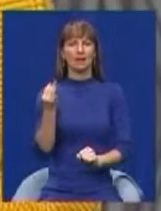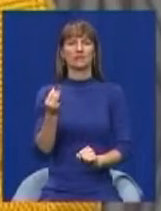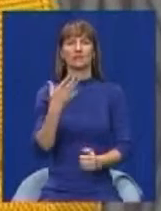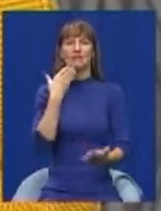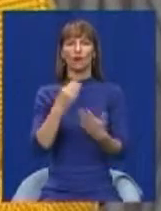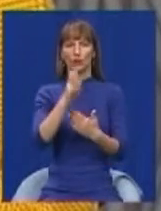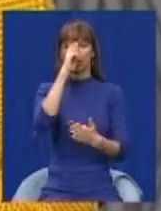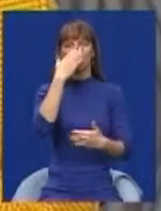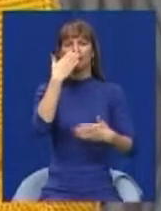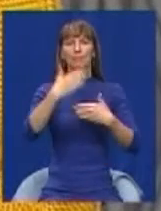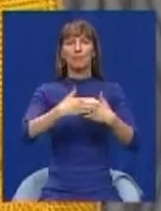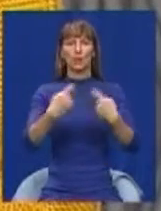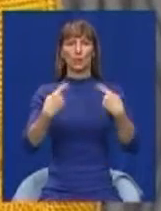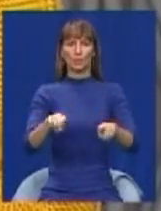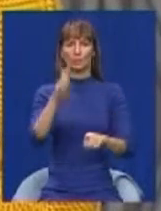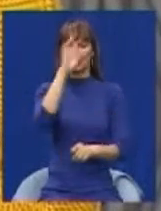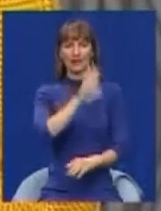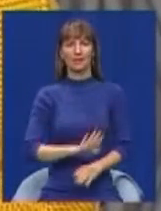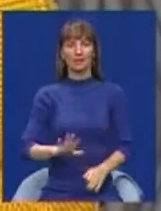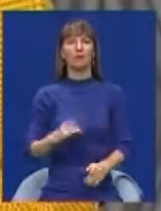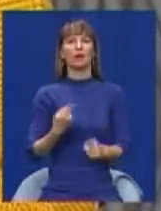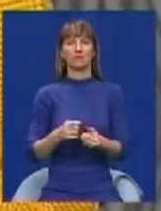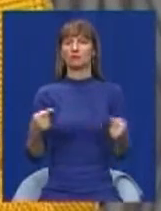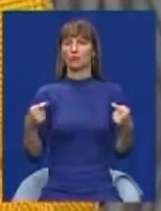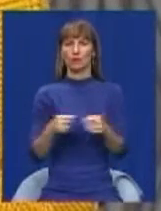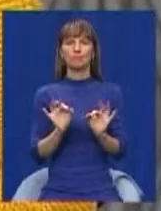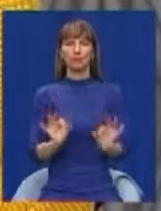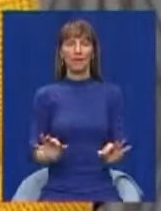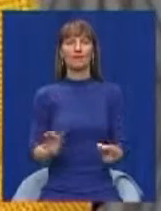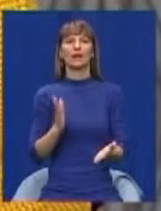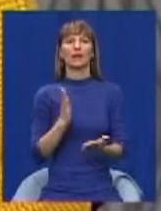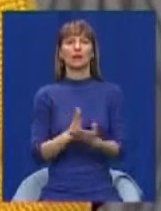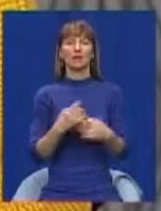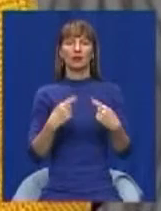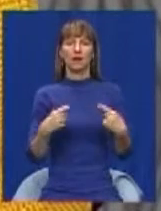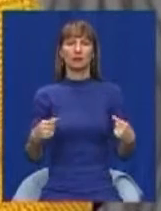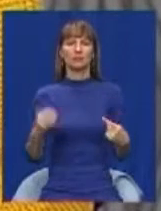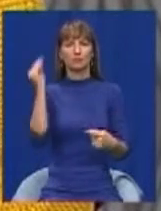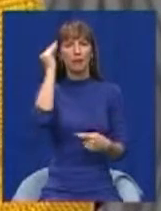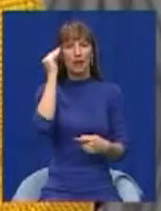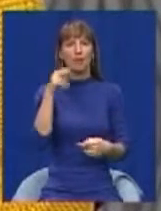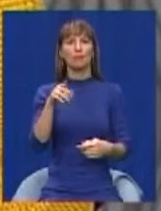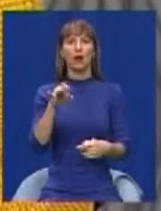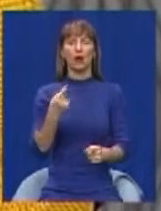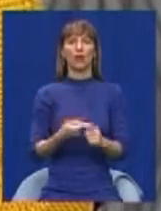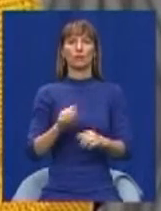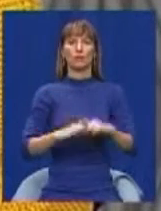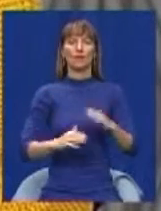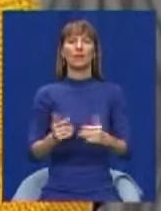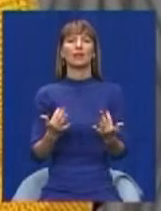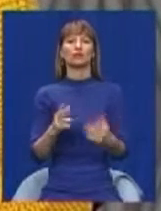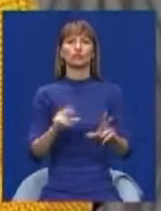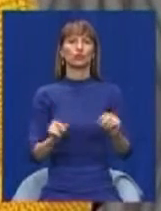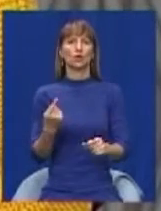ти абсолютно вірно відповідаєш. І попри все існує дуже багато стереотипів про цю професію. Деякі вважають, що